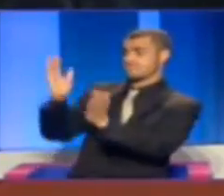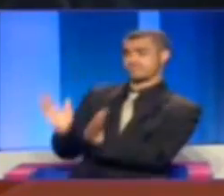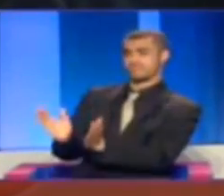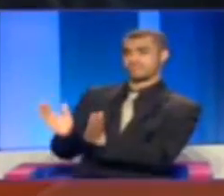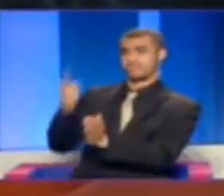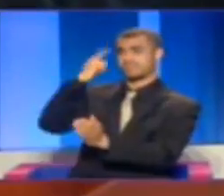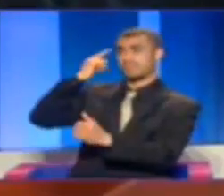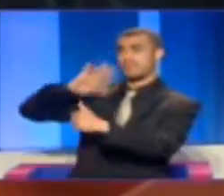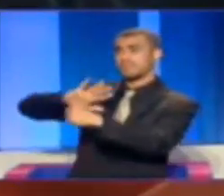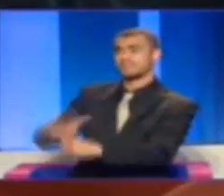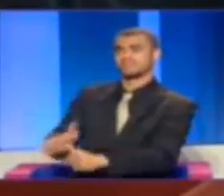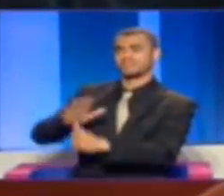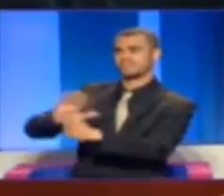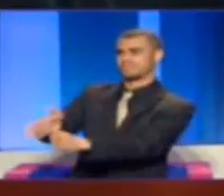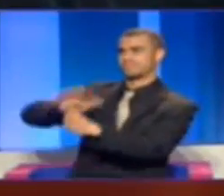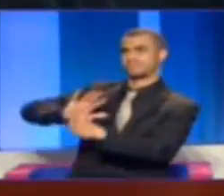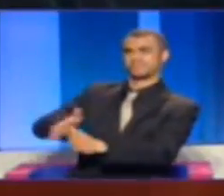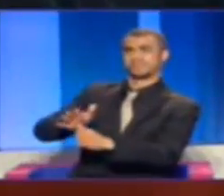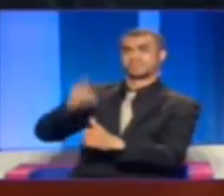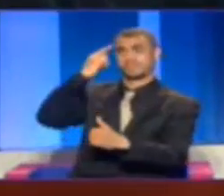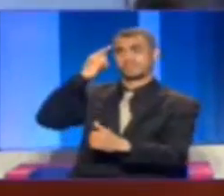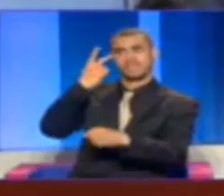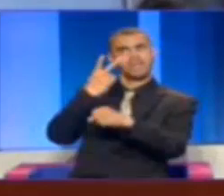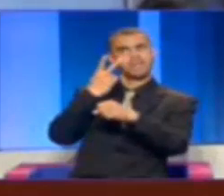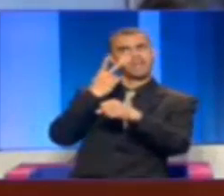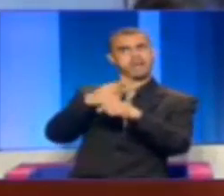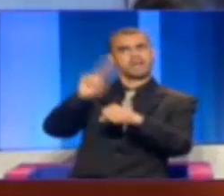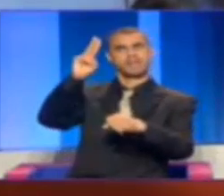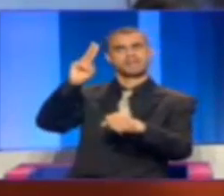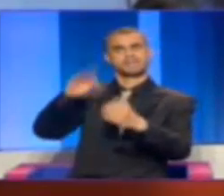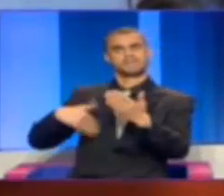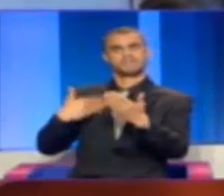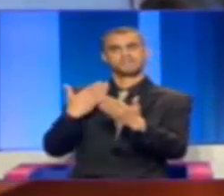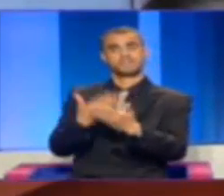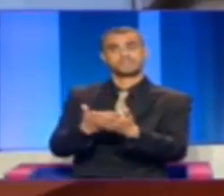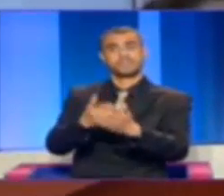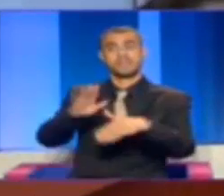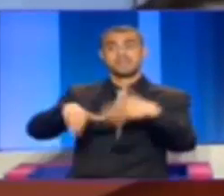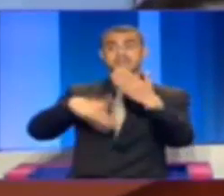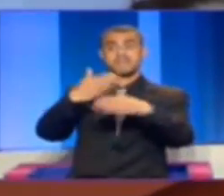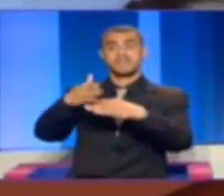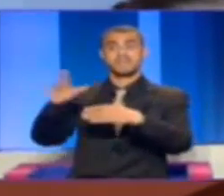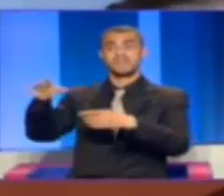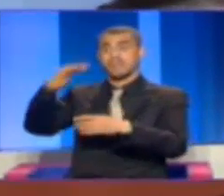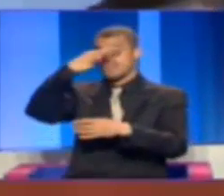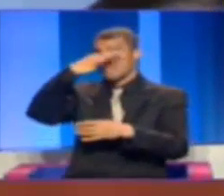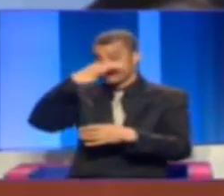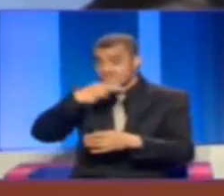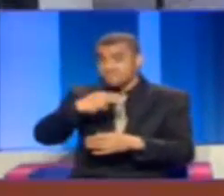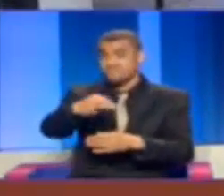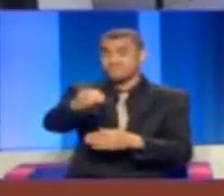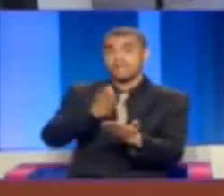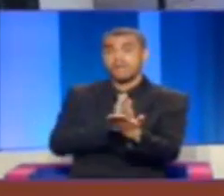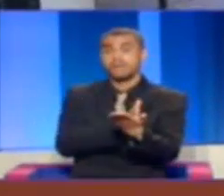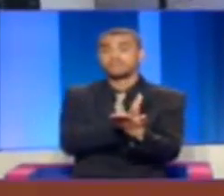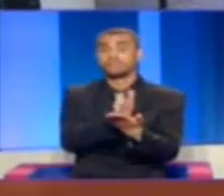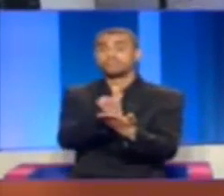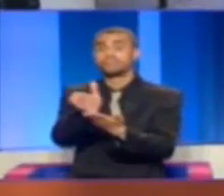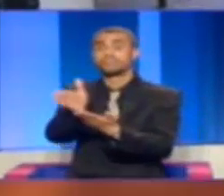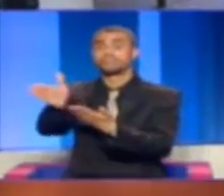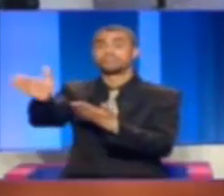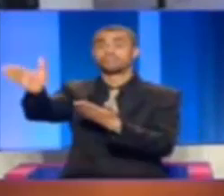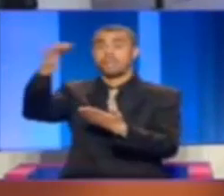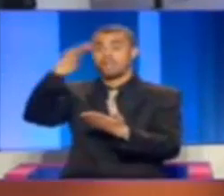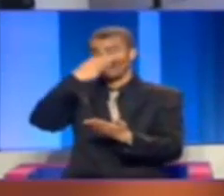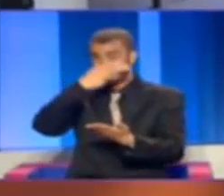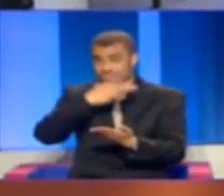عليه بالاقصاء، اش بغينا منه؟ راه كاين هدا كاين خطر يتهدده، وهو التطرف كثير من الاحيان، وهو الانحراف كثير من